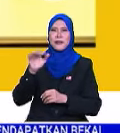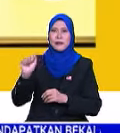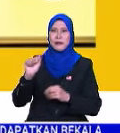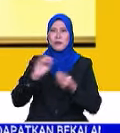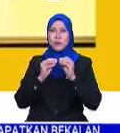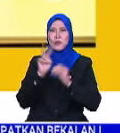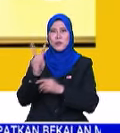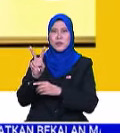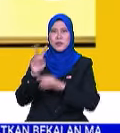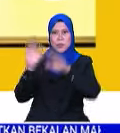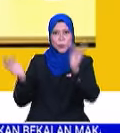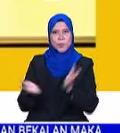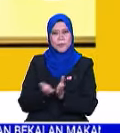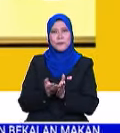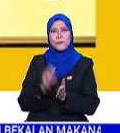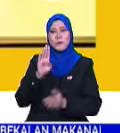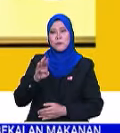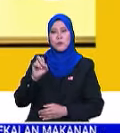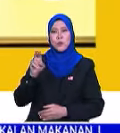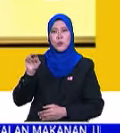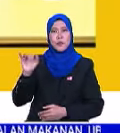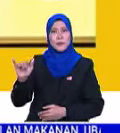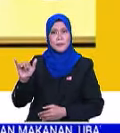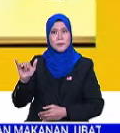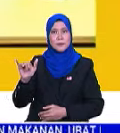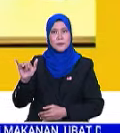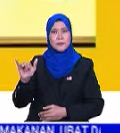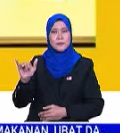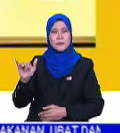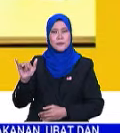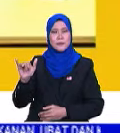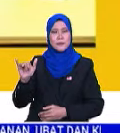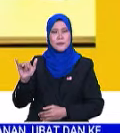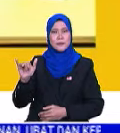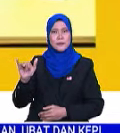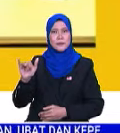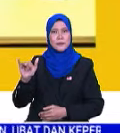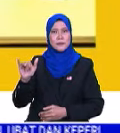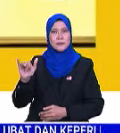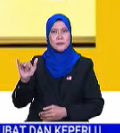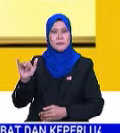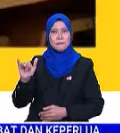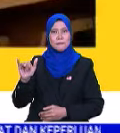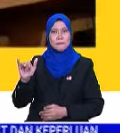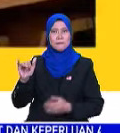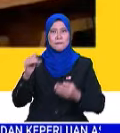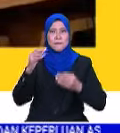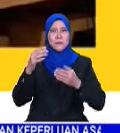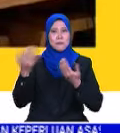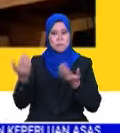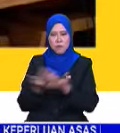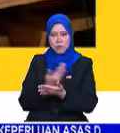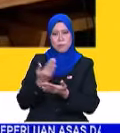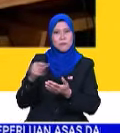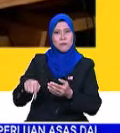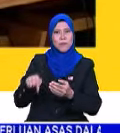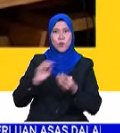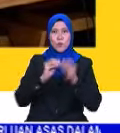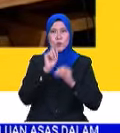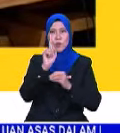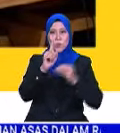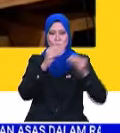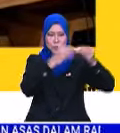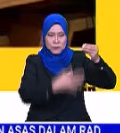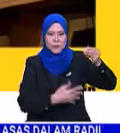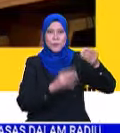2 dunia. Boni Buniau, we all know, dia make a big splash dekat Dubai baru-baru ni. Number 1